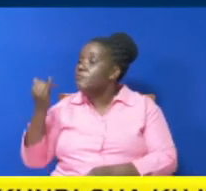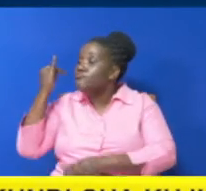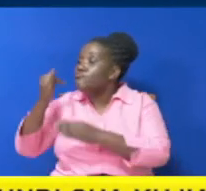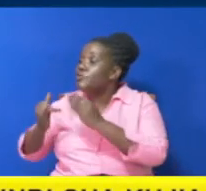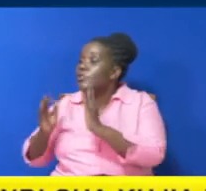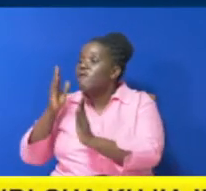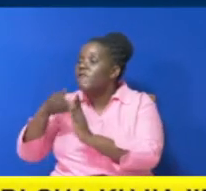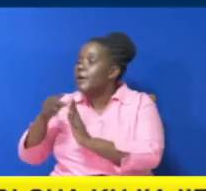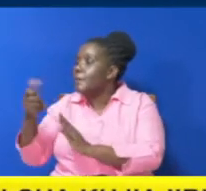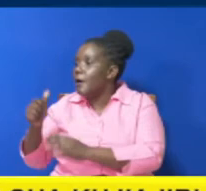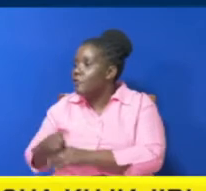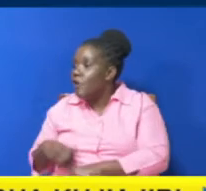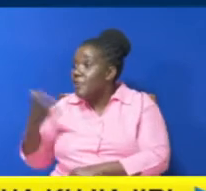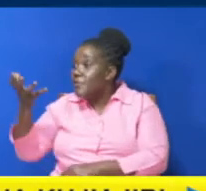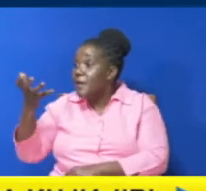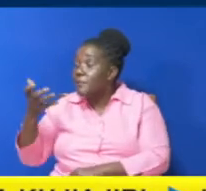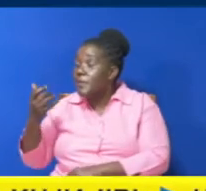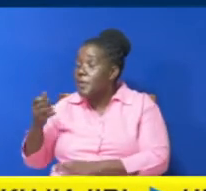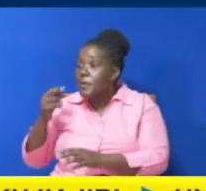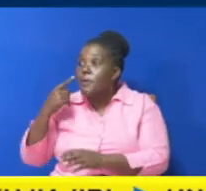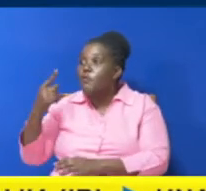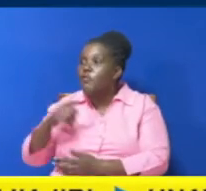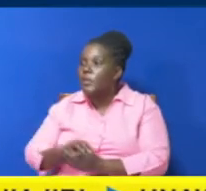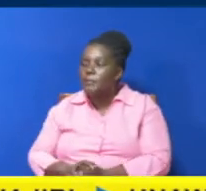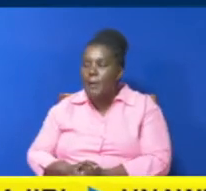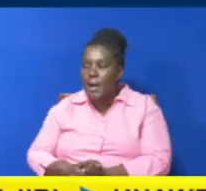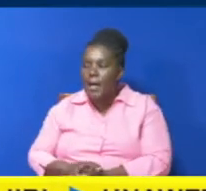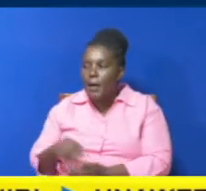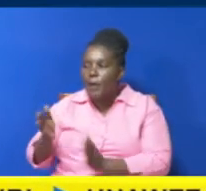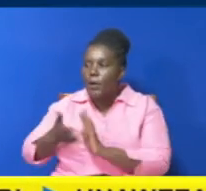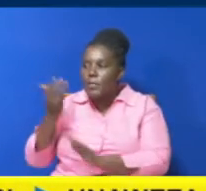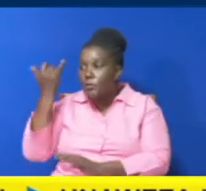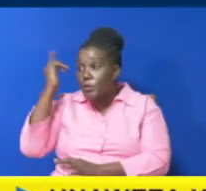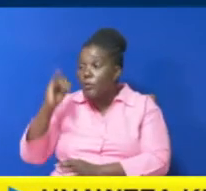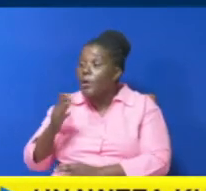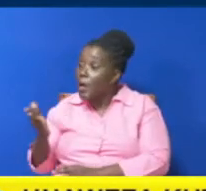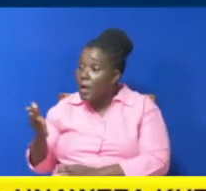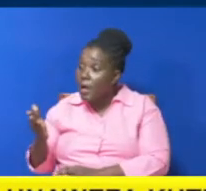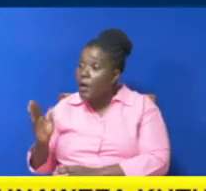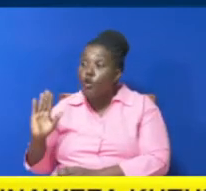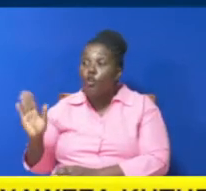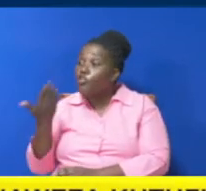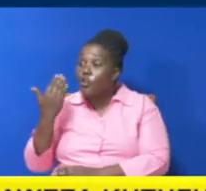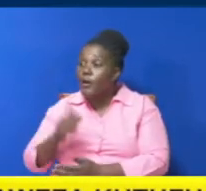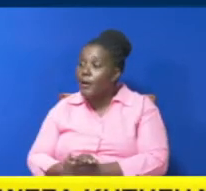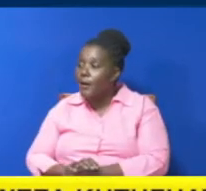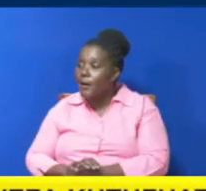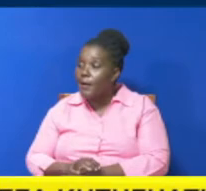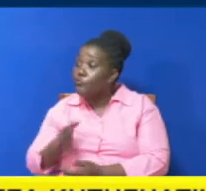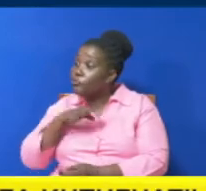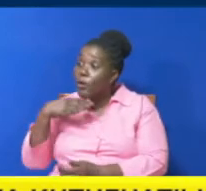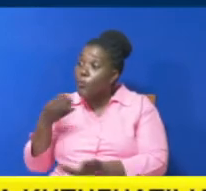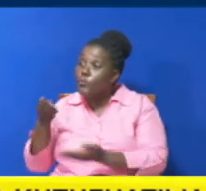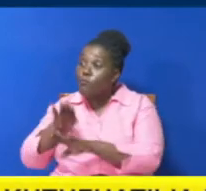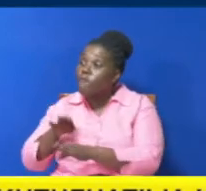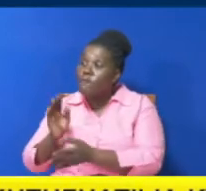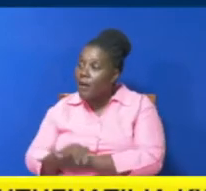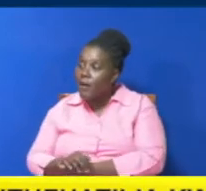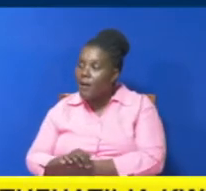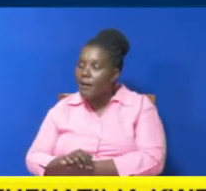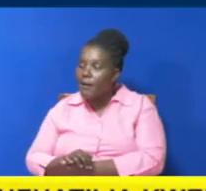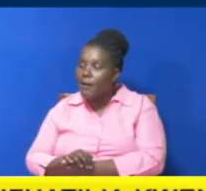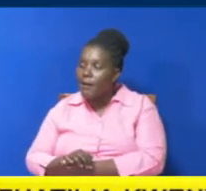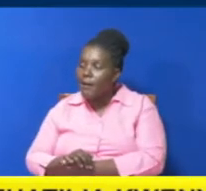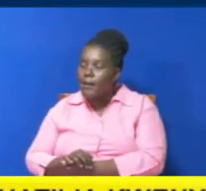amepigwa, wanamwambia wewe kimbia hiyo ndoa, atakuja kukuua huyu. Je, nini nafasi ya